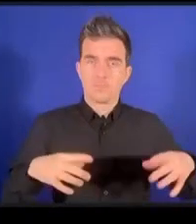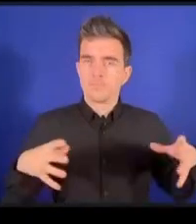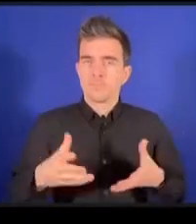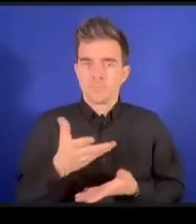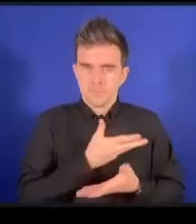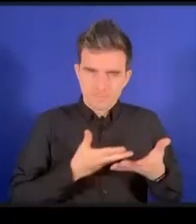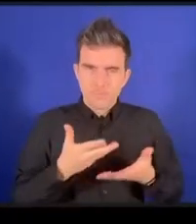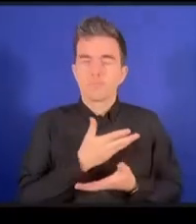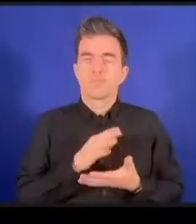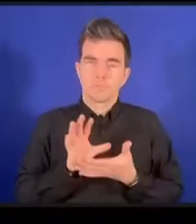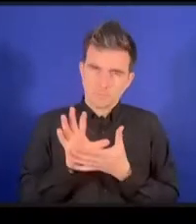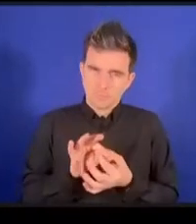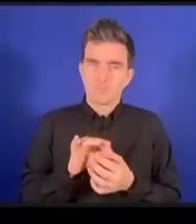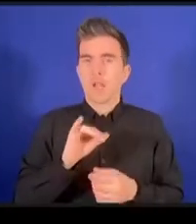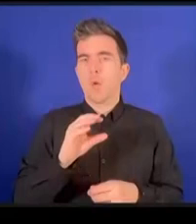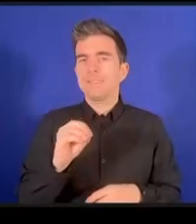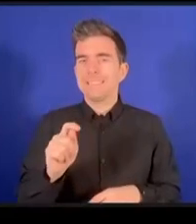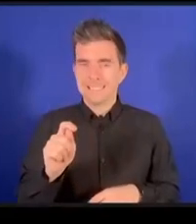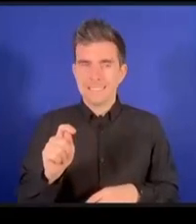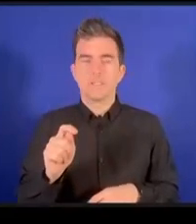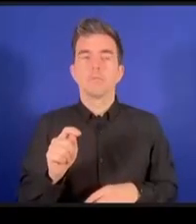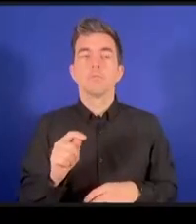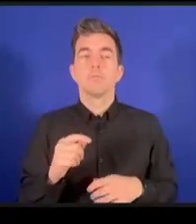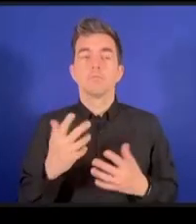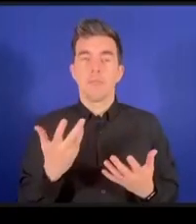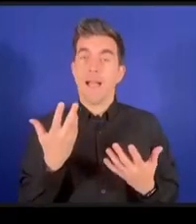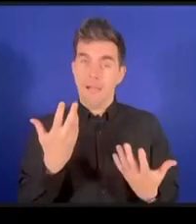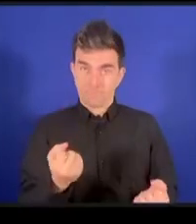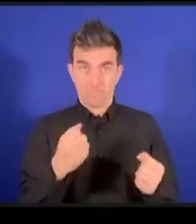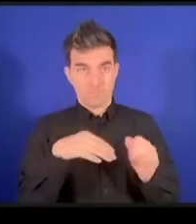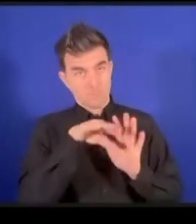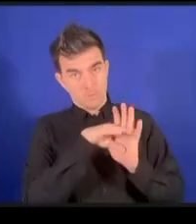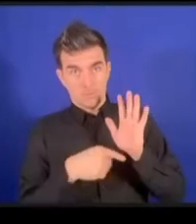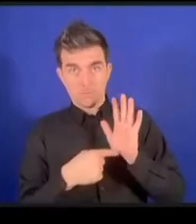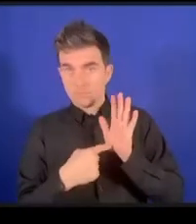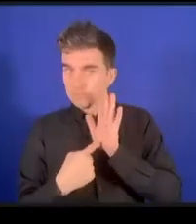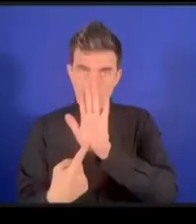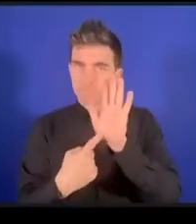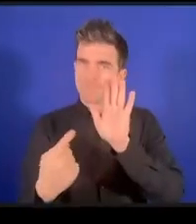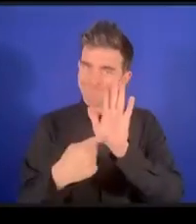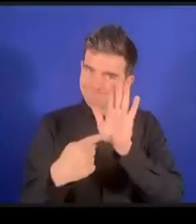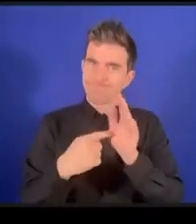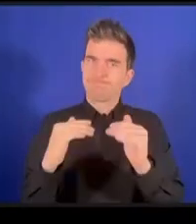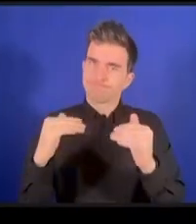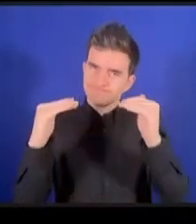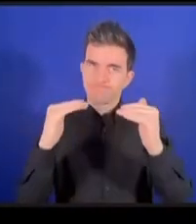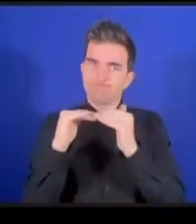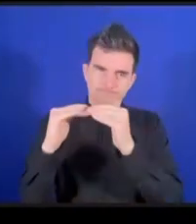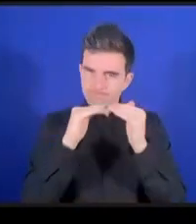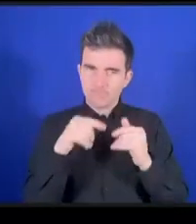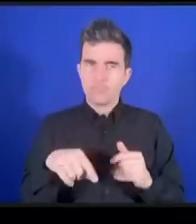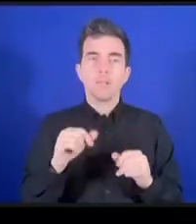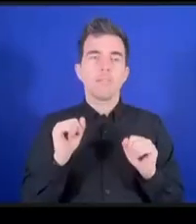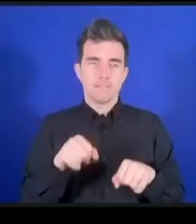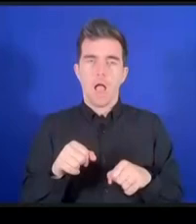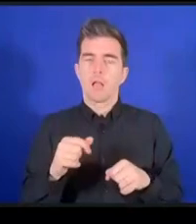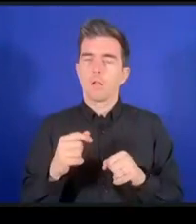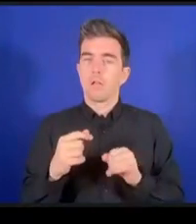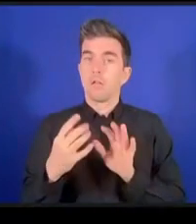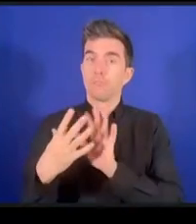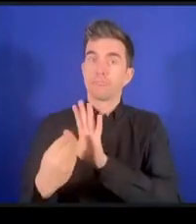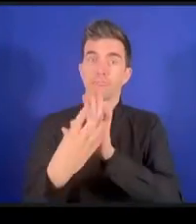вещей тот факт что есть стандарт которым Многие могут воспользоваться для того